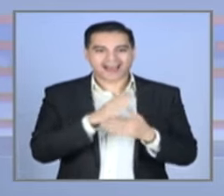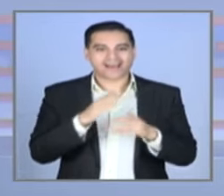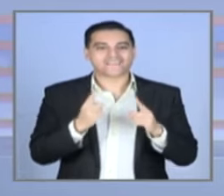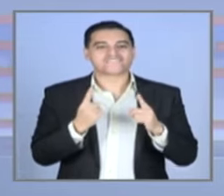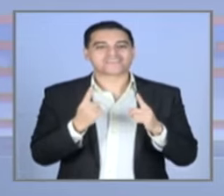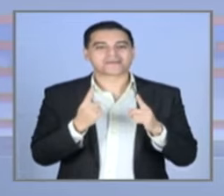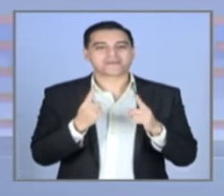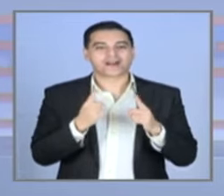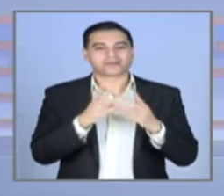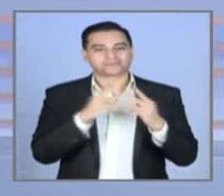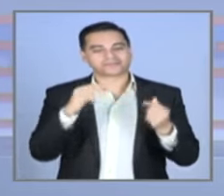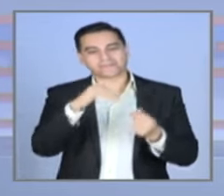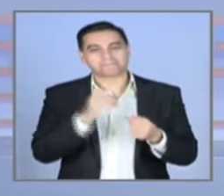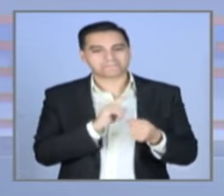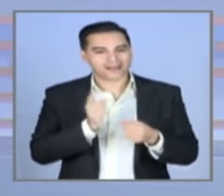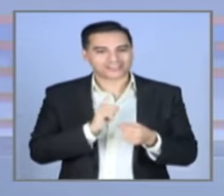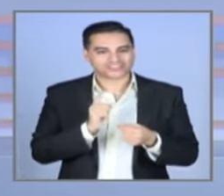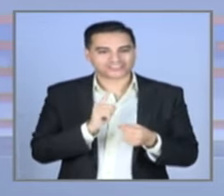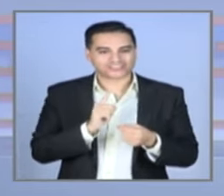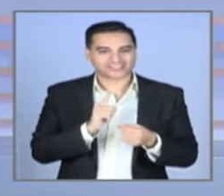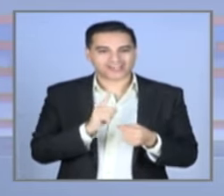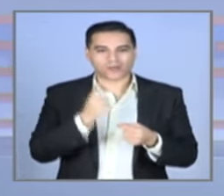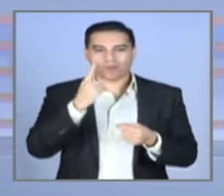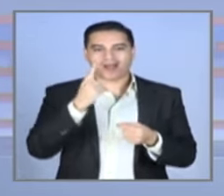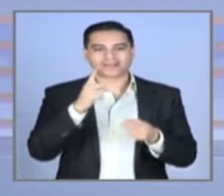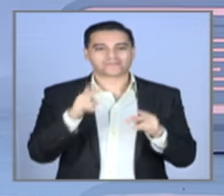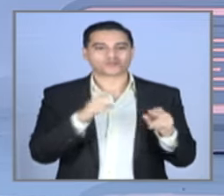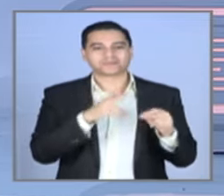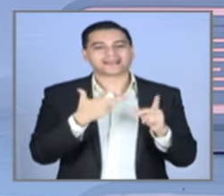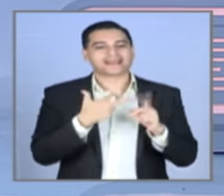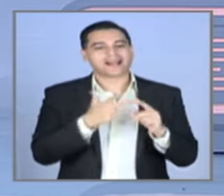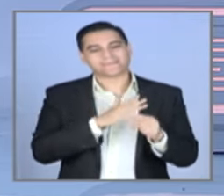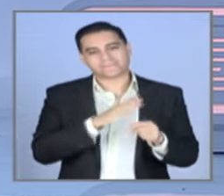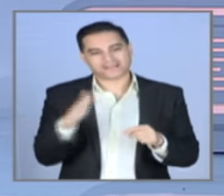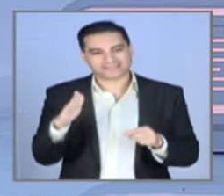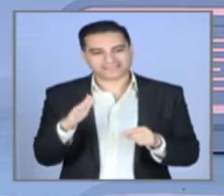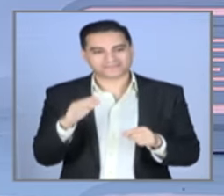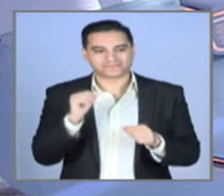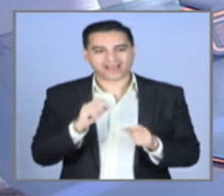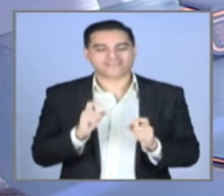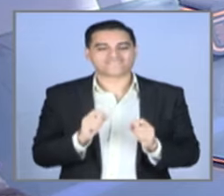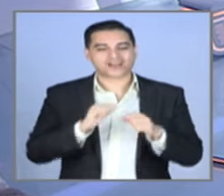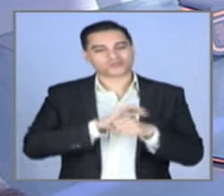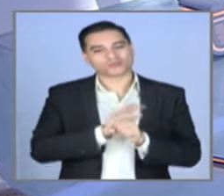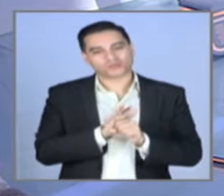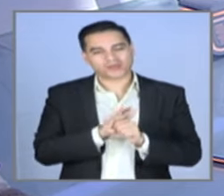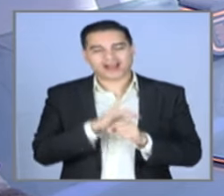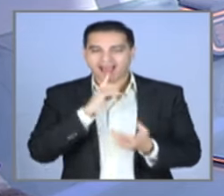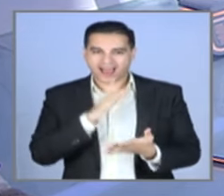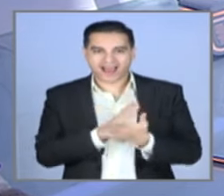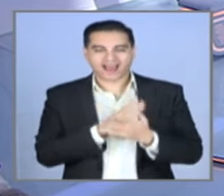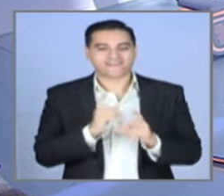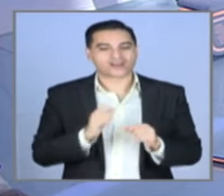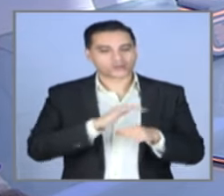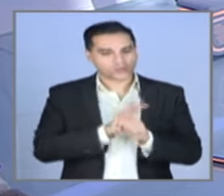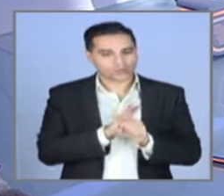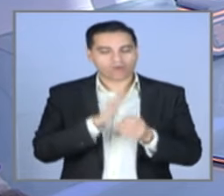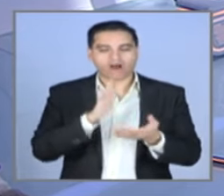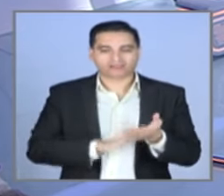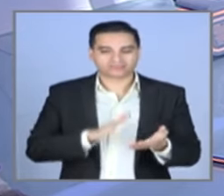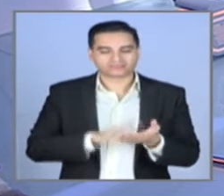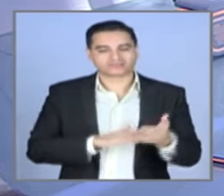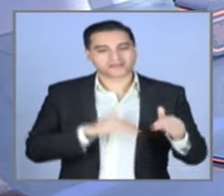بس. اه عيله غانم ما شاركتش معانا. هو الموسم الثالث كان وقت كورونا. اه موسم ده كان كورونا وكان ظروفه